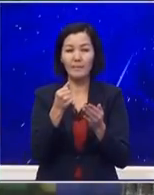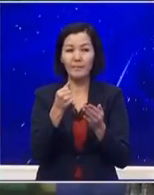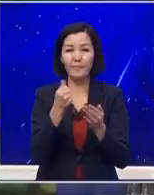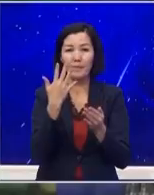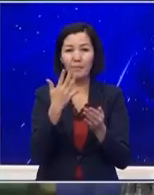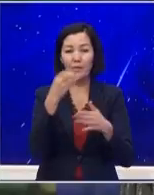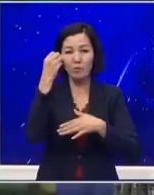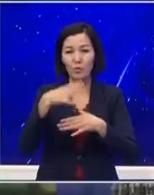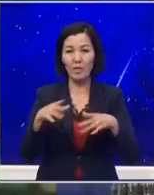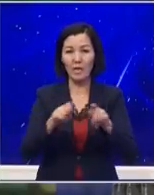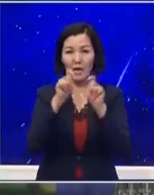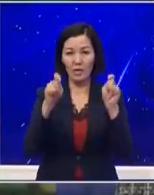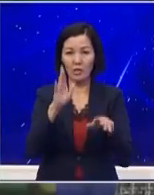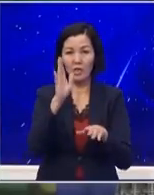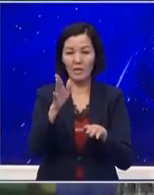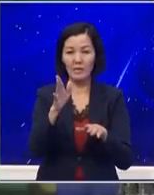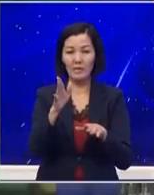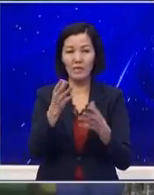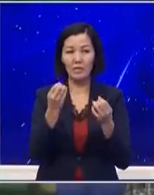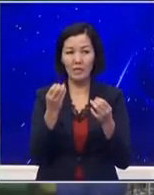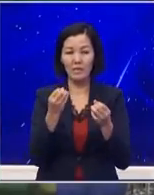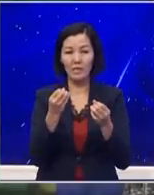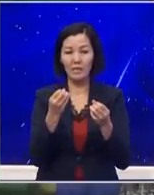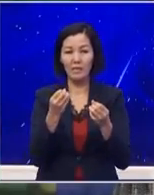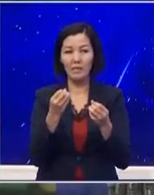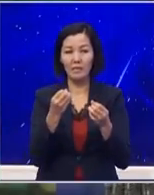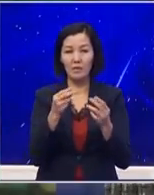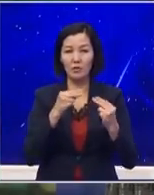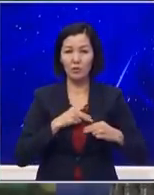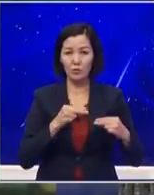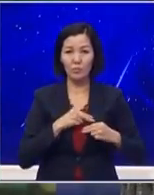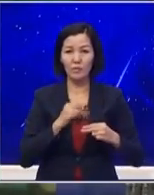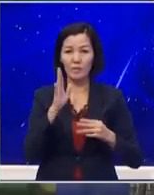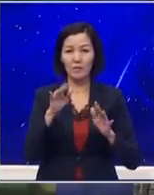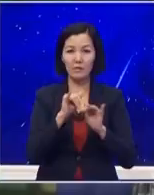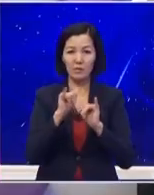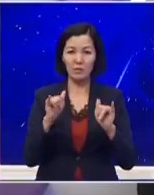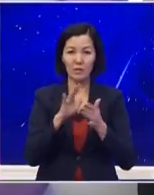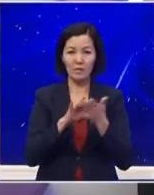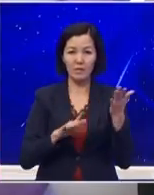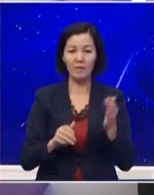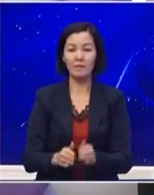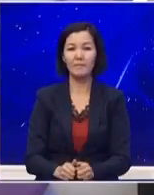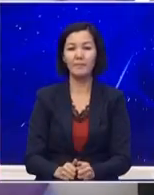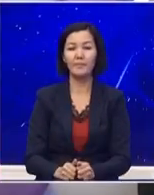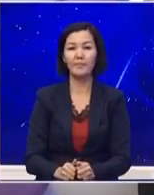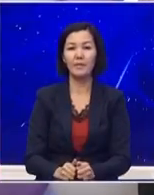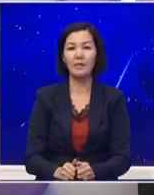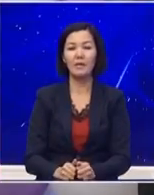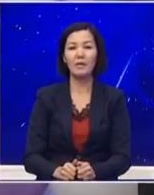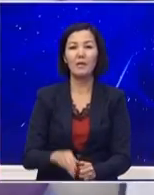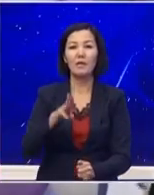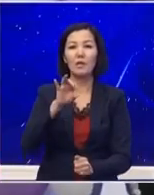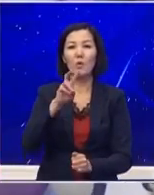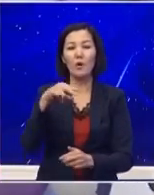5 орталық іске қосылады. Және де бұл тарапта жұмыс арғарай жалғастырылады. Ел президенті Қасым